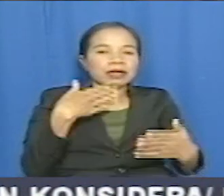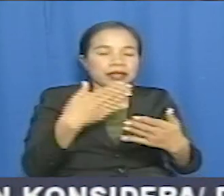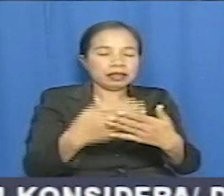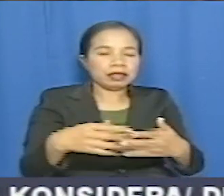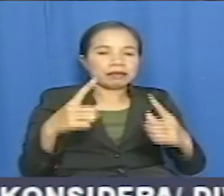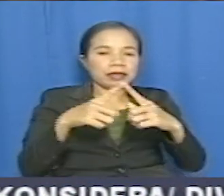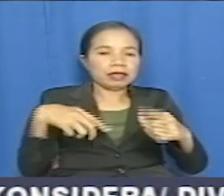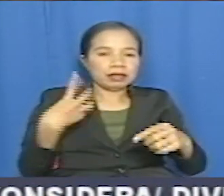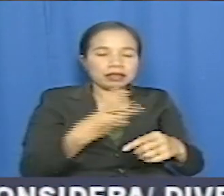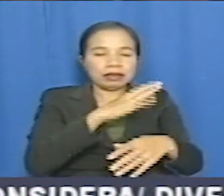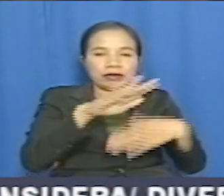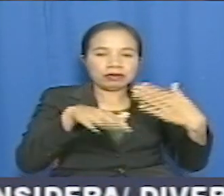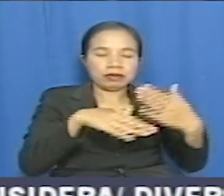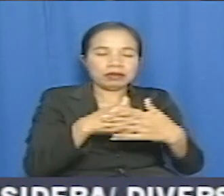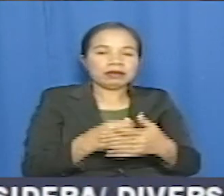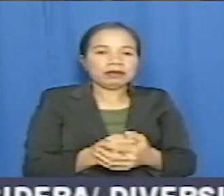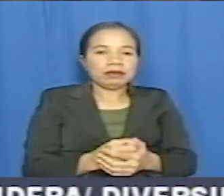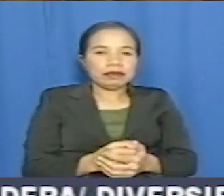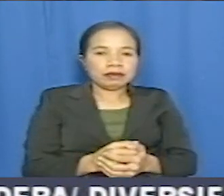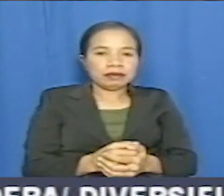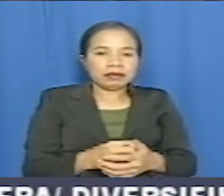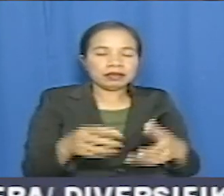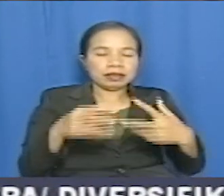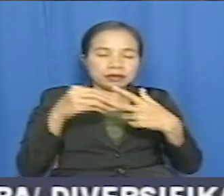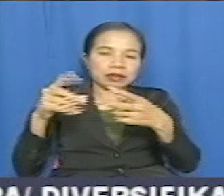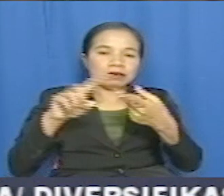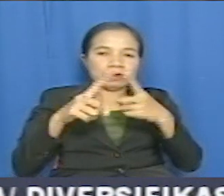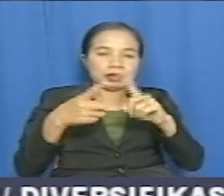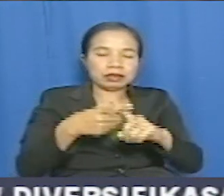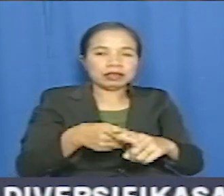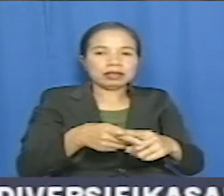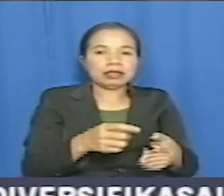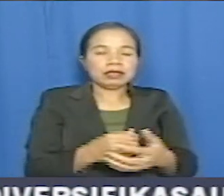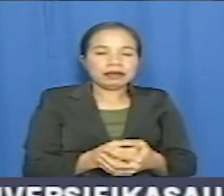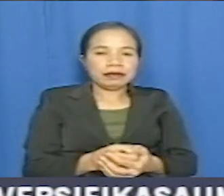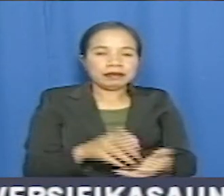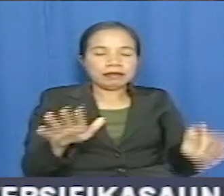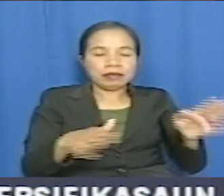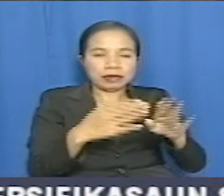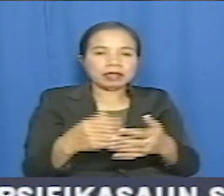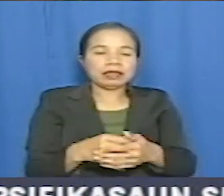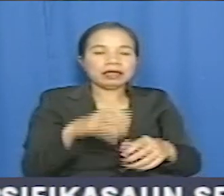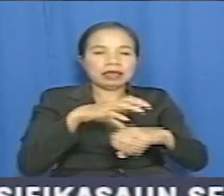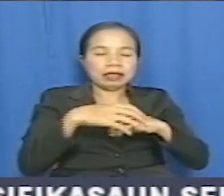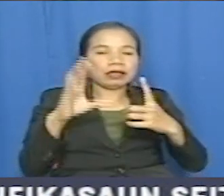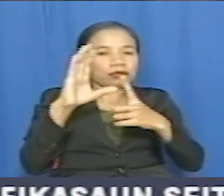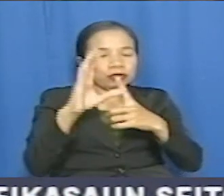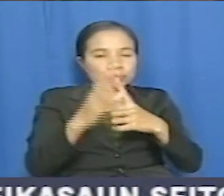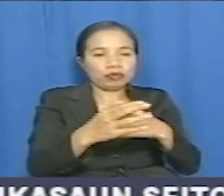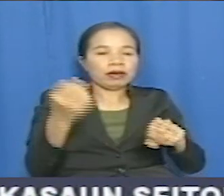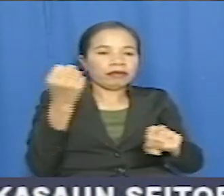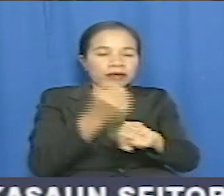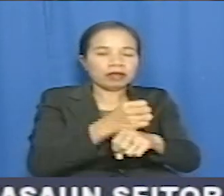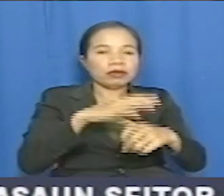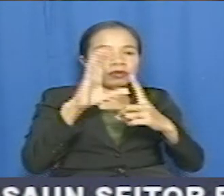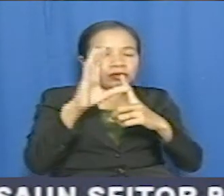ba nai kukun no helik lili umalulu sira matebian rai lulik e fatuk lulik we lulik atu